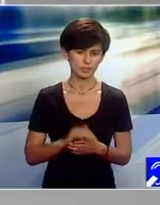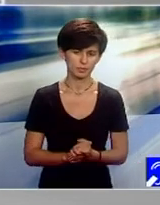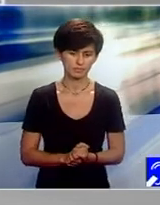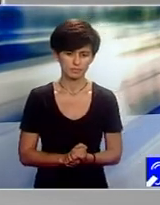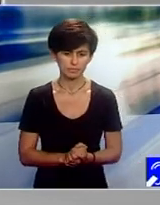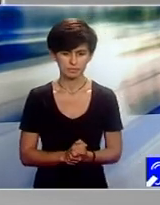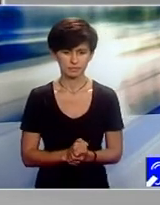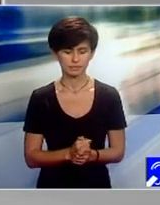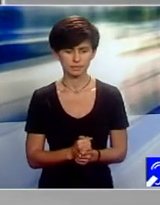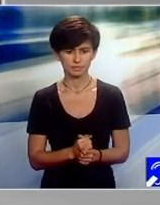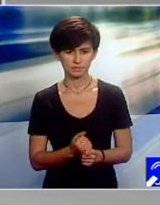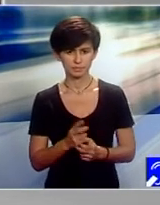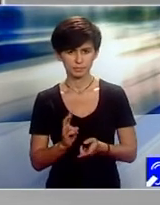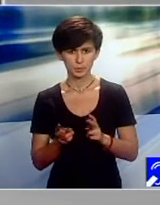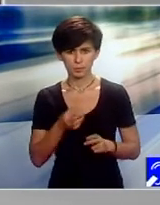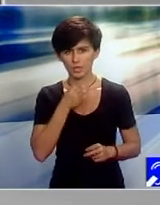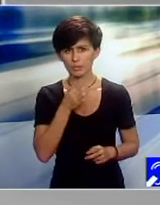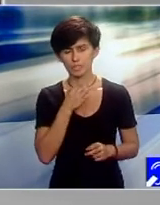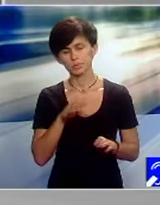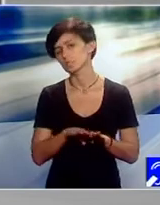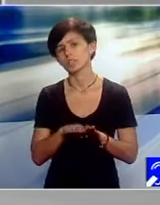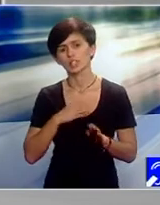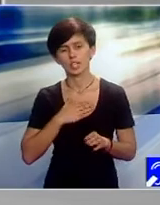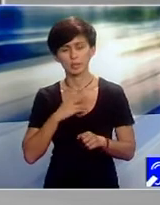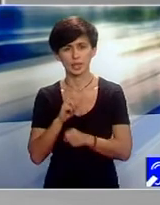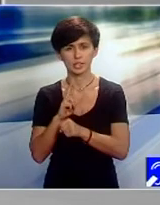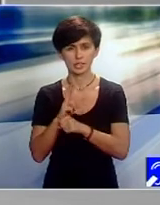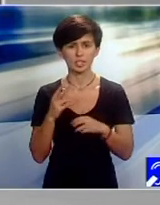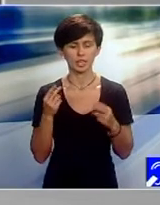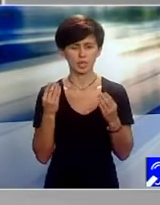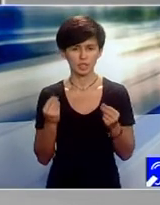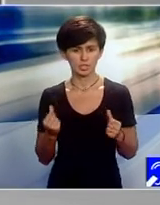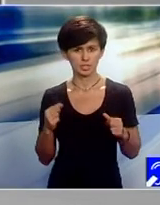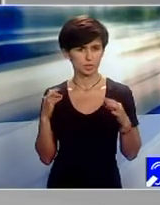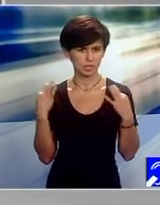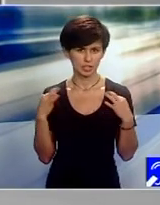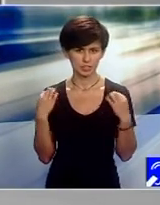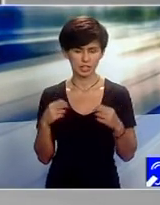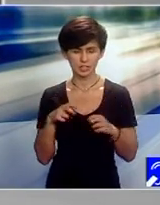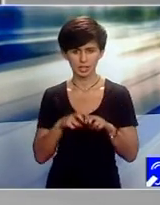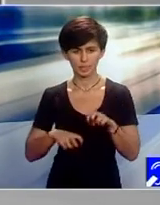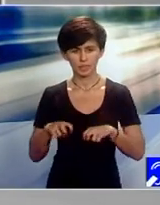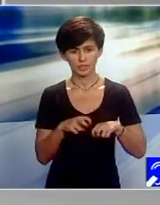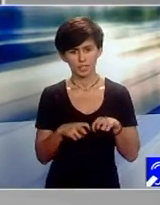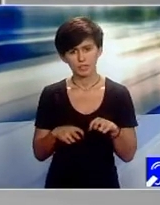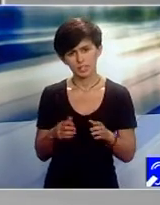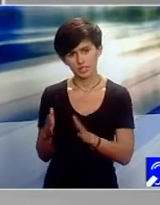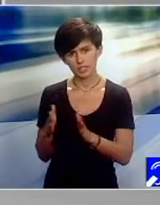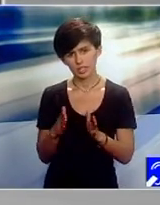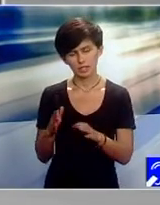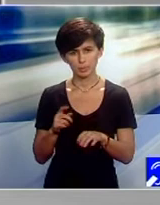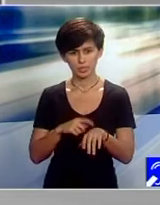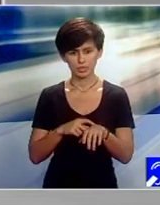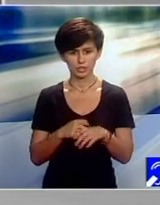spus și colega mea, atenție la stilul de viață, la controlele periodice,